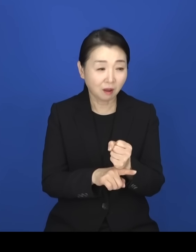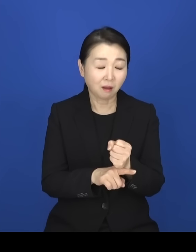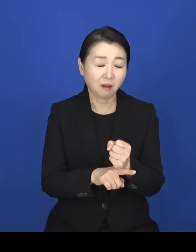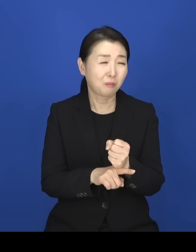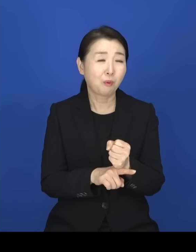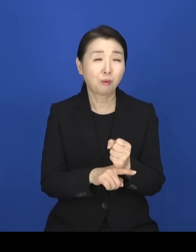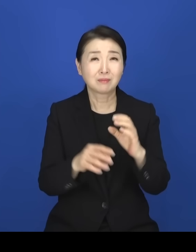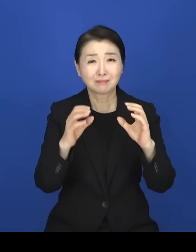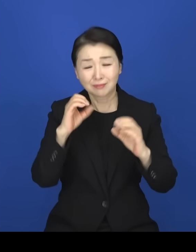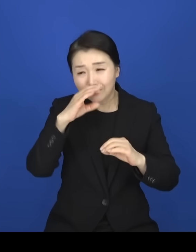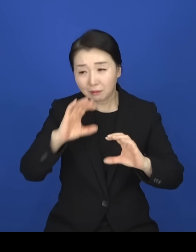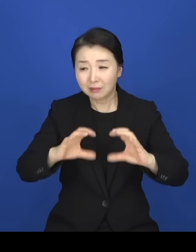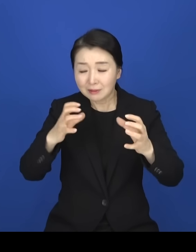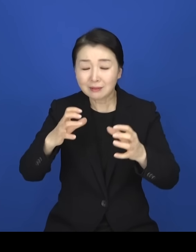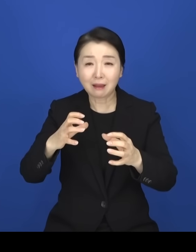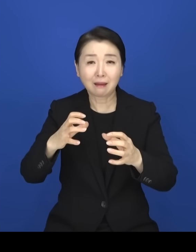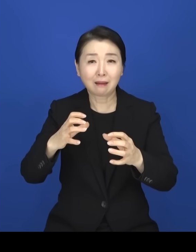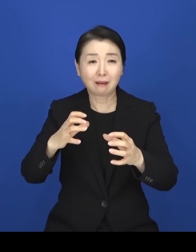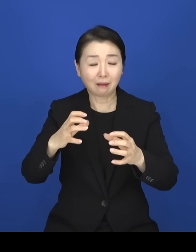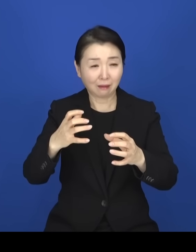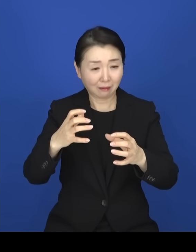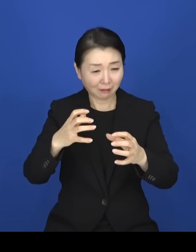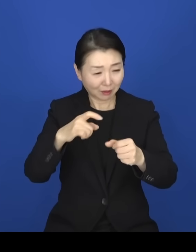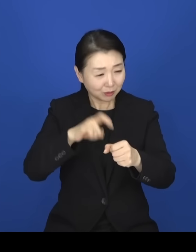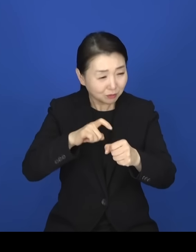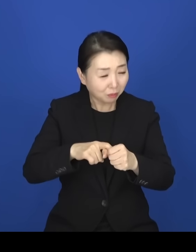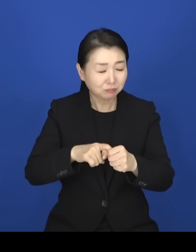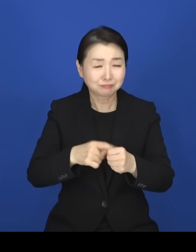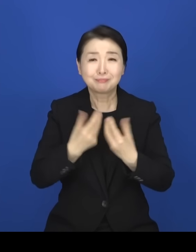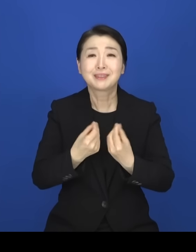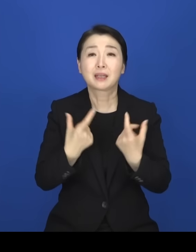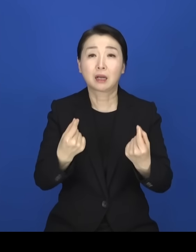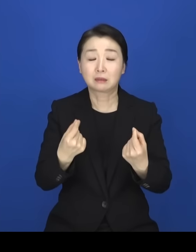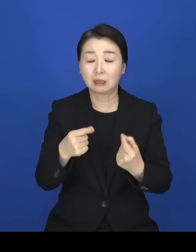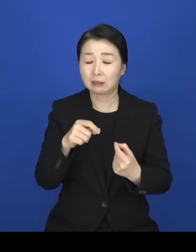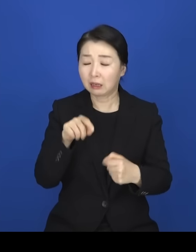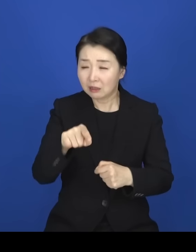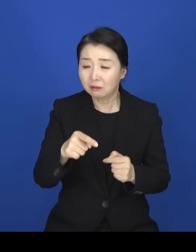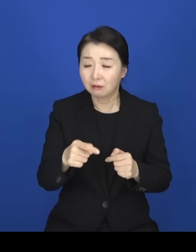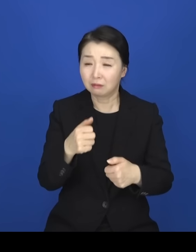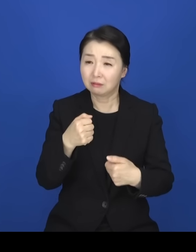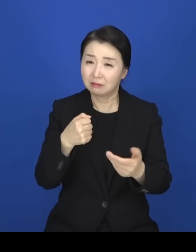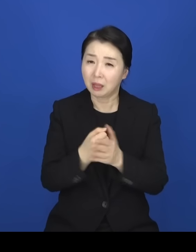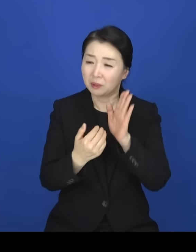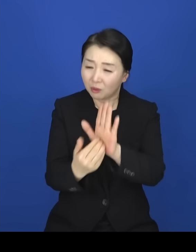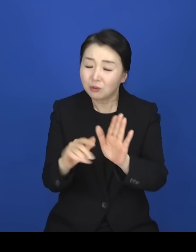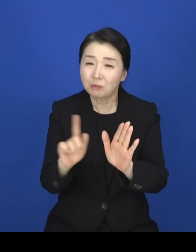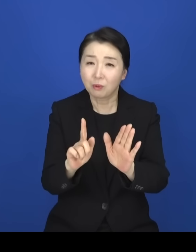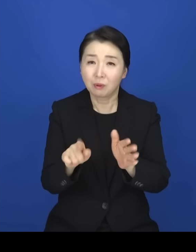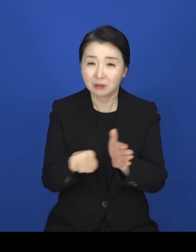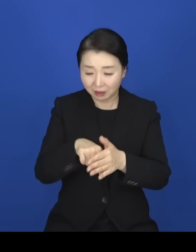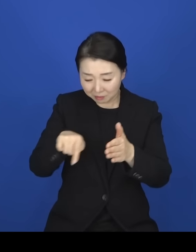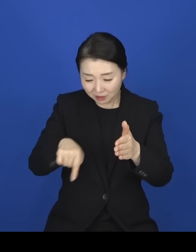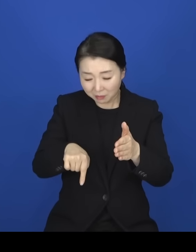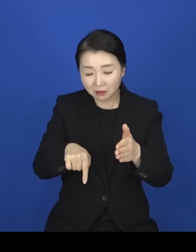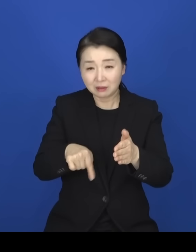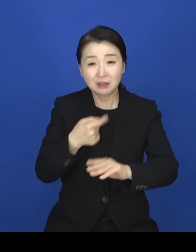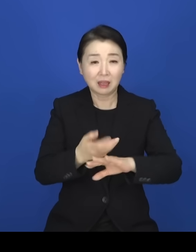거예요. 야, 이걸로 거절한 거는 내가 이 신앙 안에서 또 다른